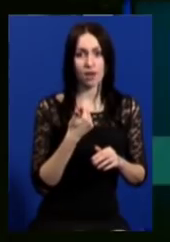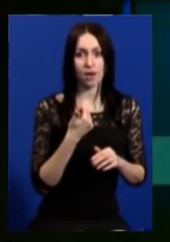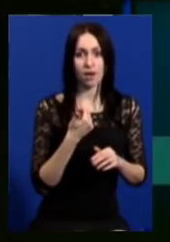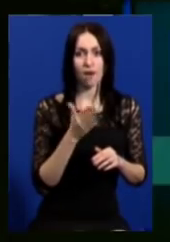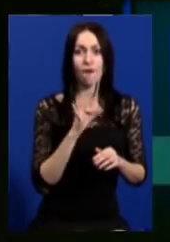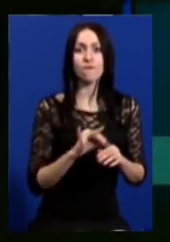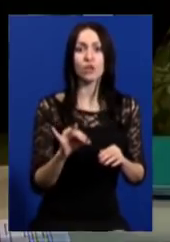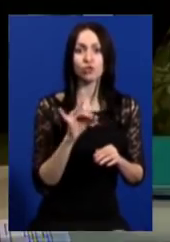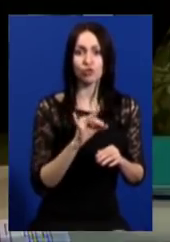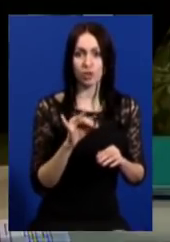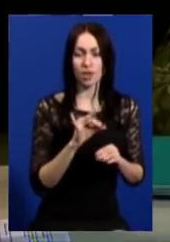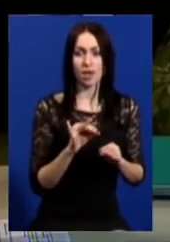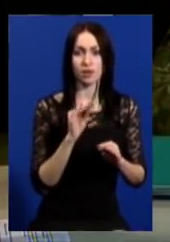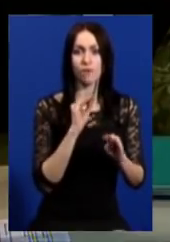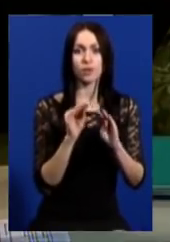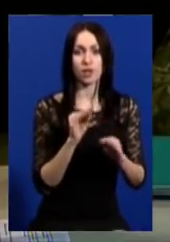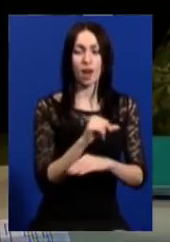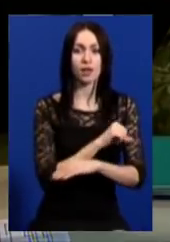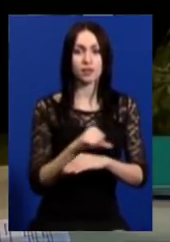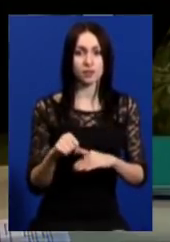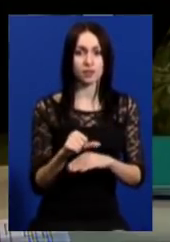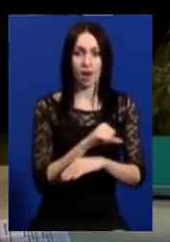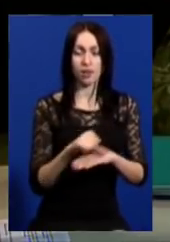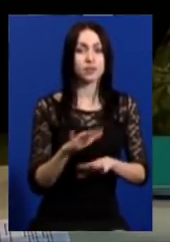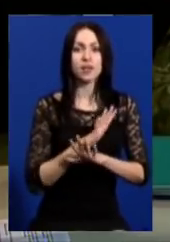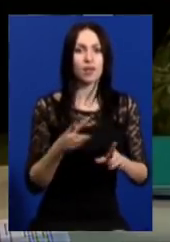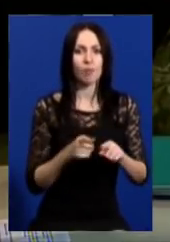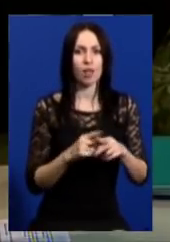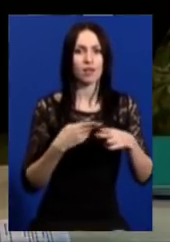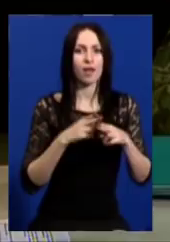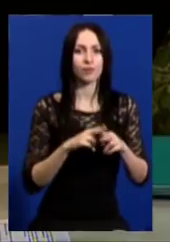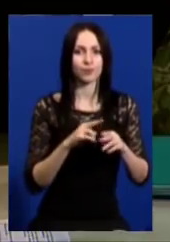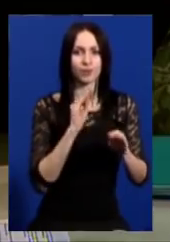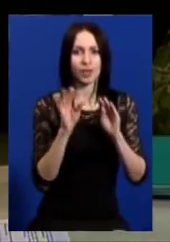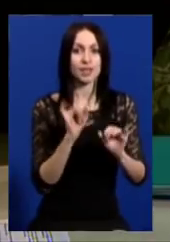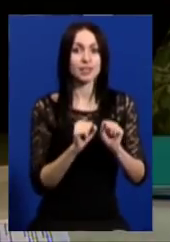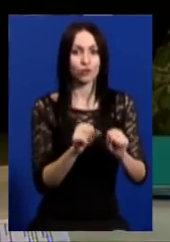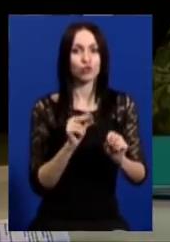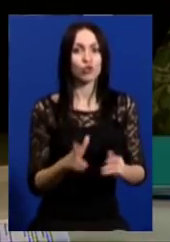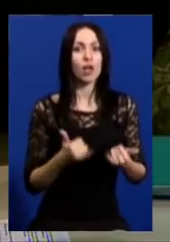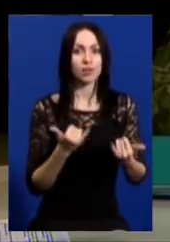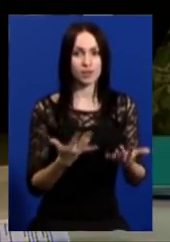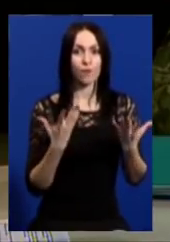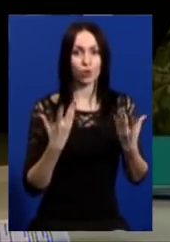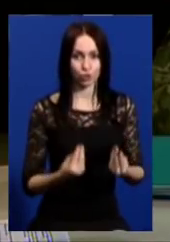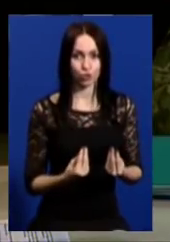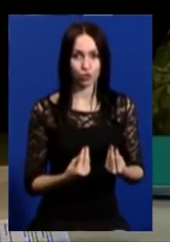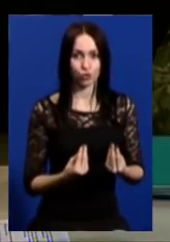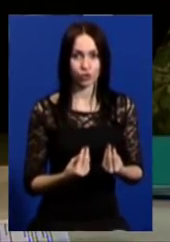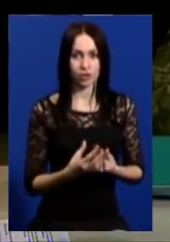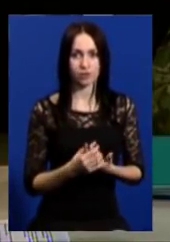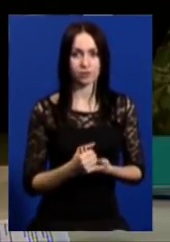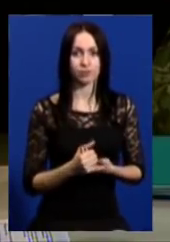інженерному облаштуванні кордон не був так облаштований і захищений, як на сьогоднішній день,